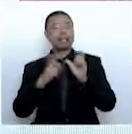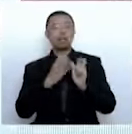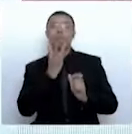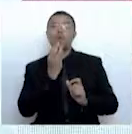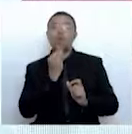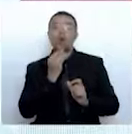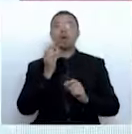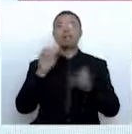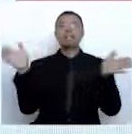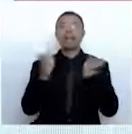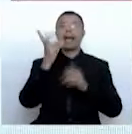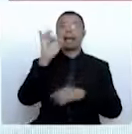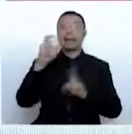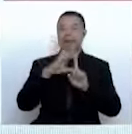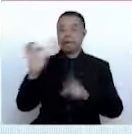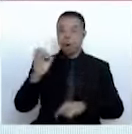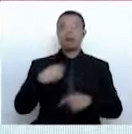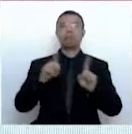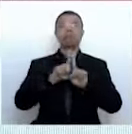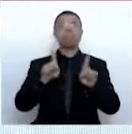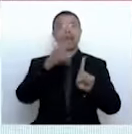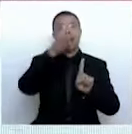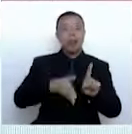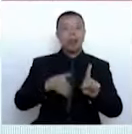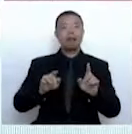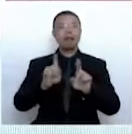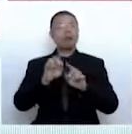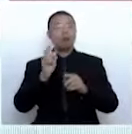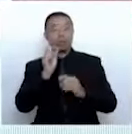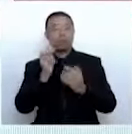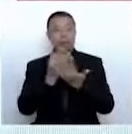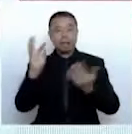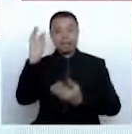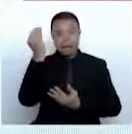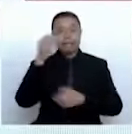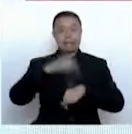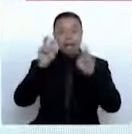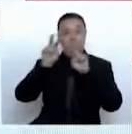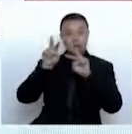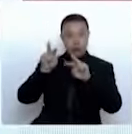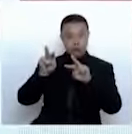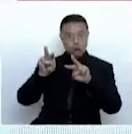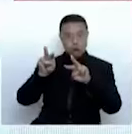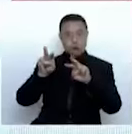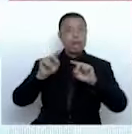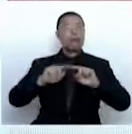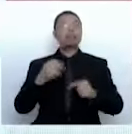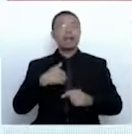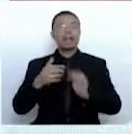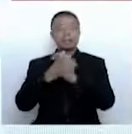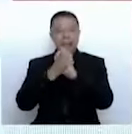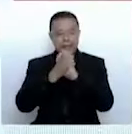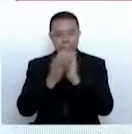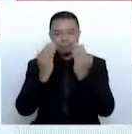Ridwan Suswono. Kami memang dipisahkan oleh layar kepada warga Jakarta yang sedang menonton di rumah, teriring salam